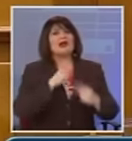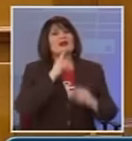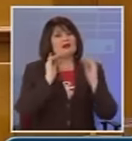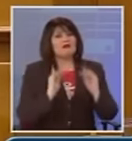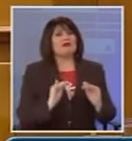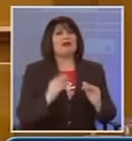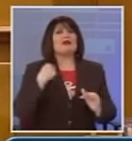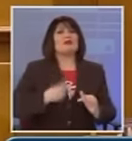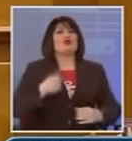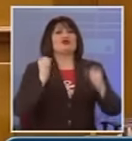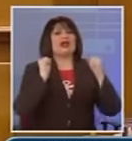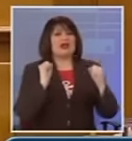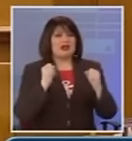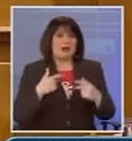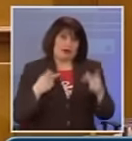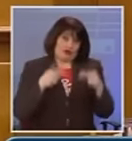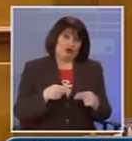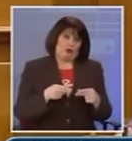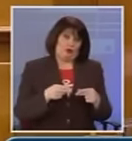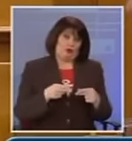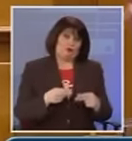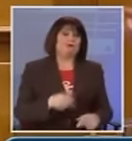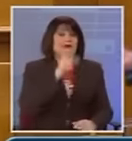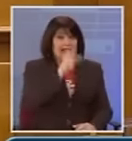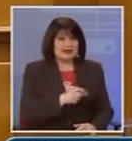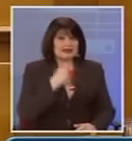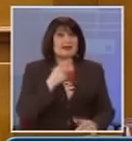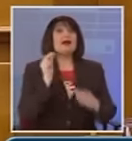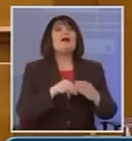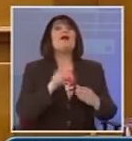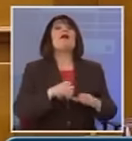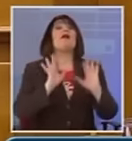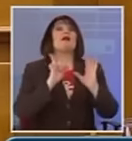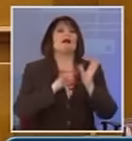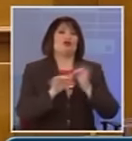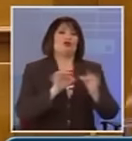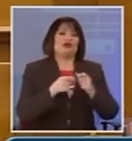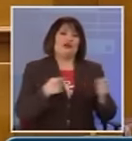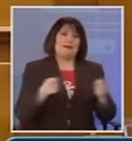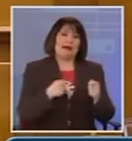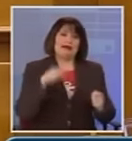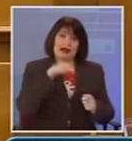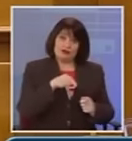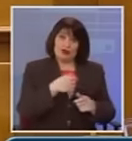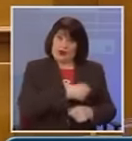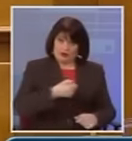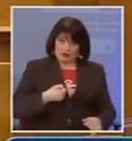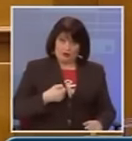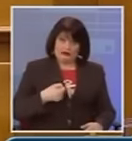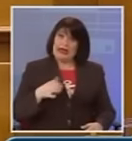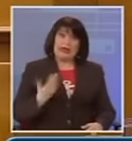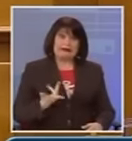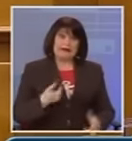στη δημόσια υγεία και που εμείς σταματήσαμε. Και εσείς καταψηφίζατε τότε όλα τα σχετικά μέτρα. Και αυτό λιτότητα είναι? Και αυτό